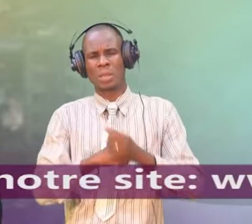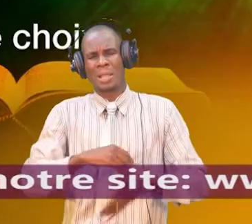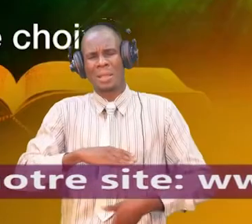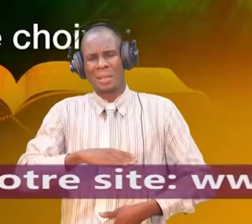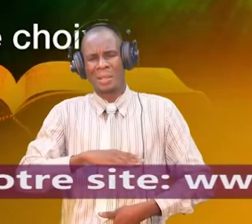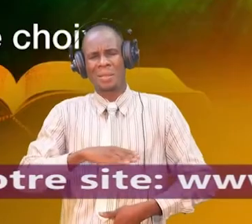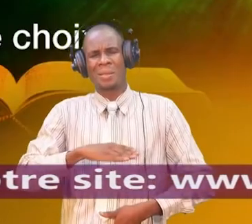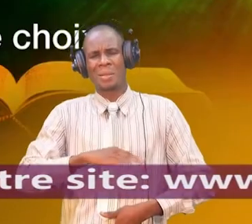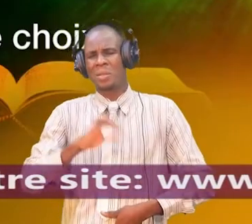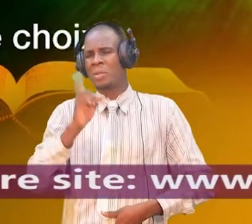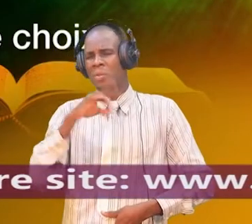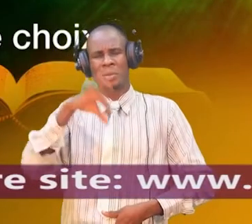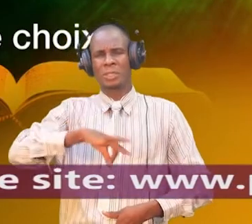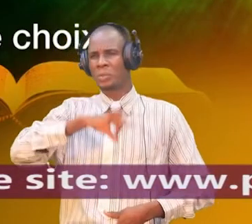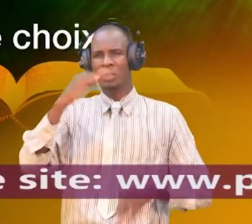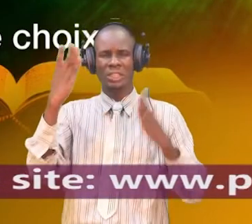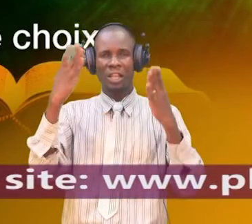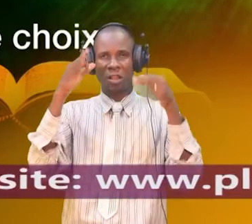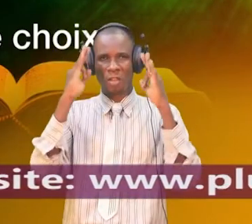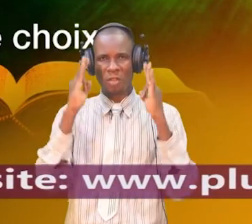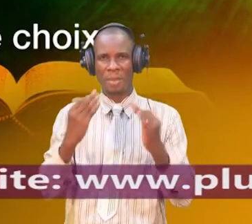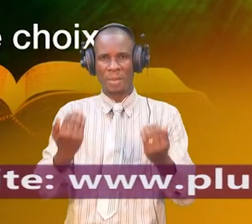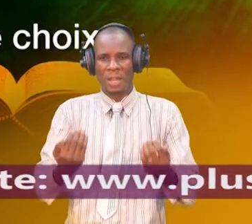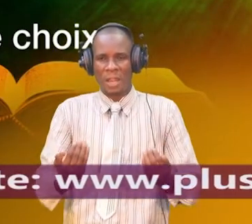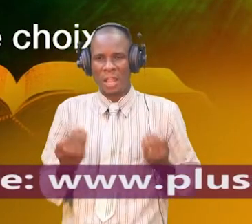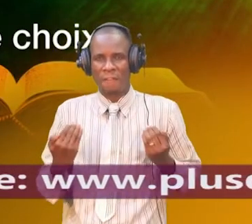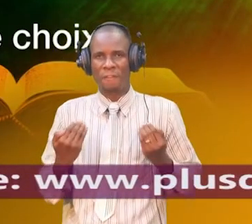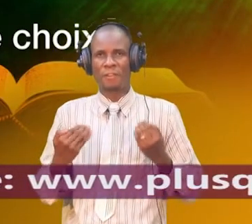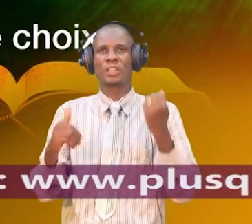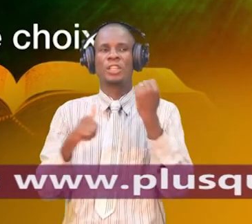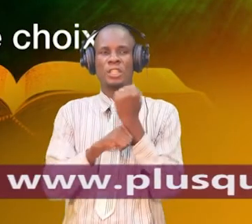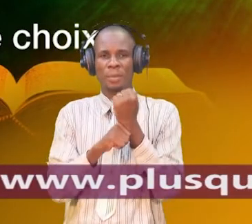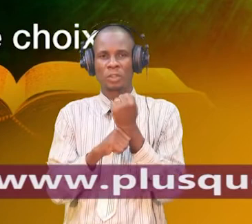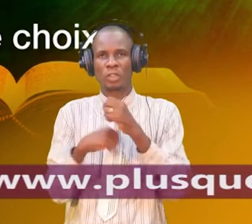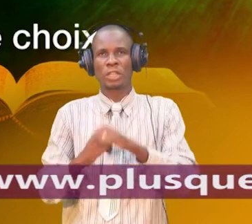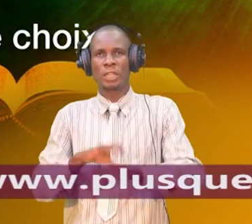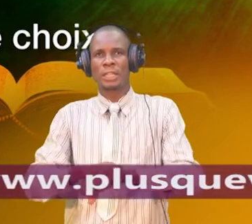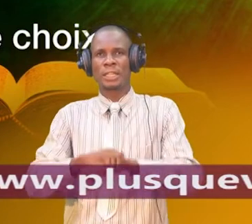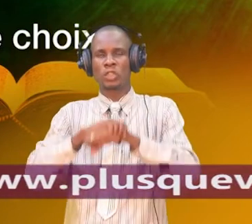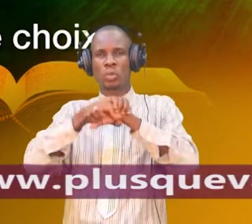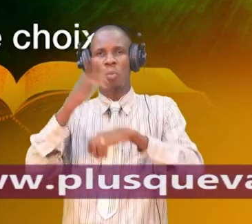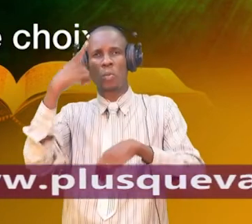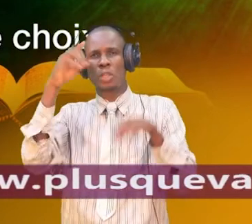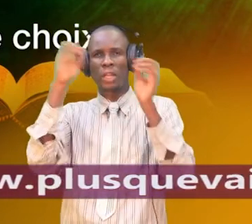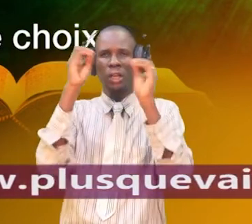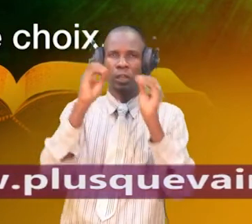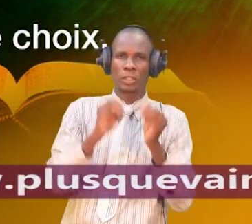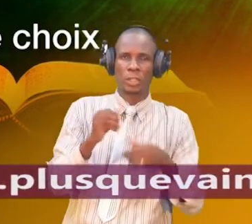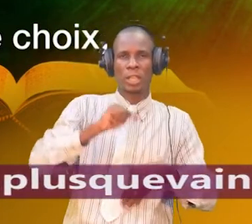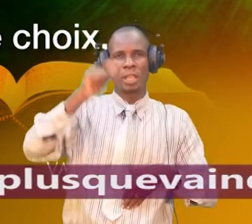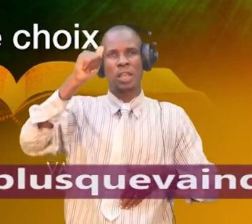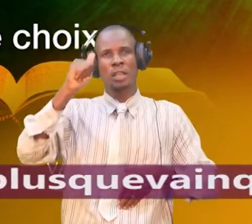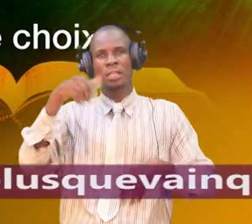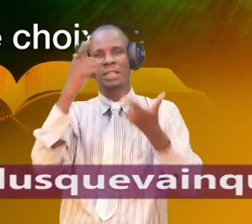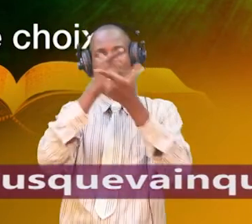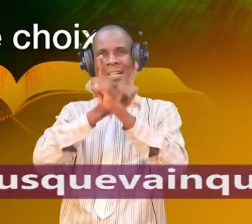libwa pe tukumi bali na libwa lobiete bozalisa minyoso ezali kozela na kozanga motema molayi komonisa mabana